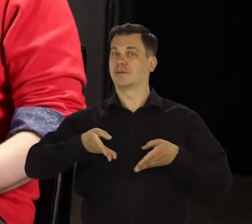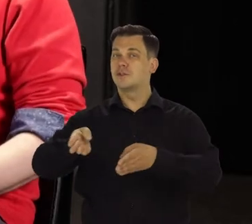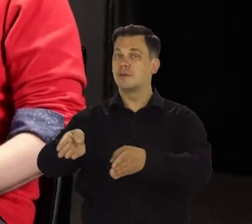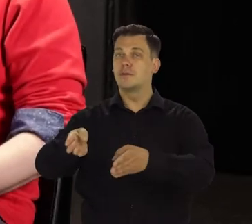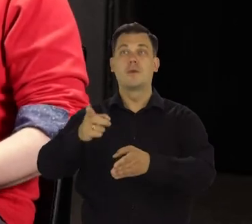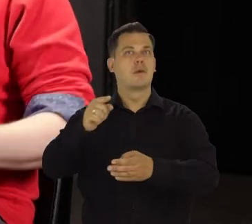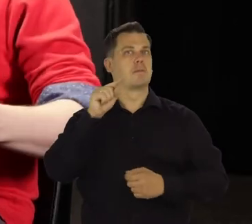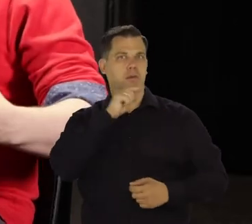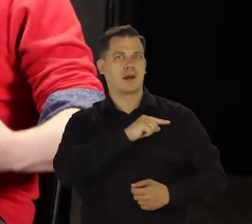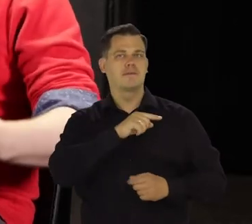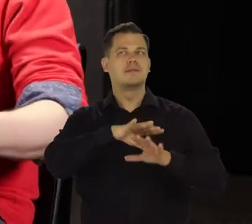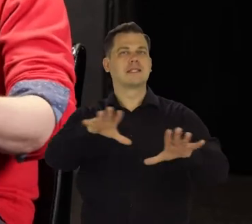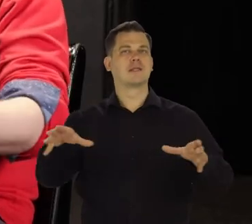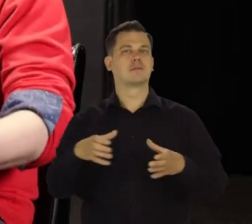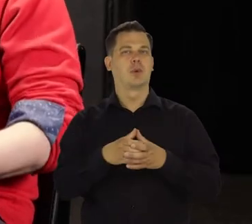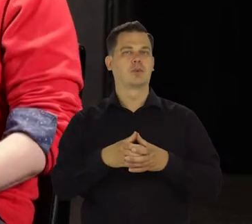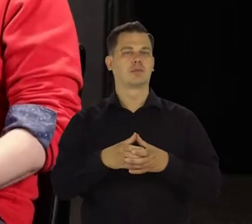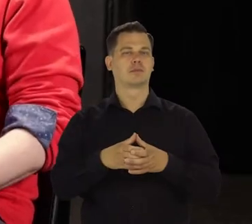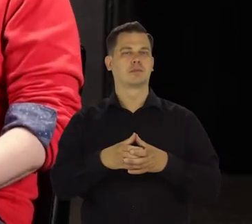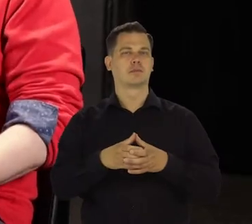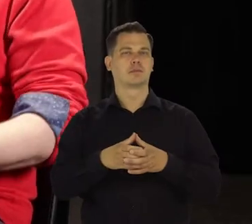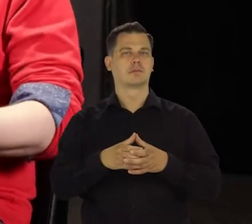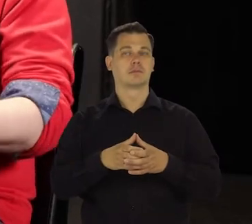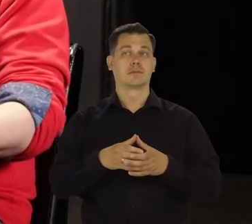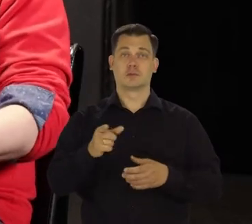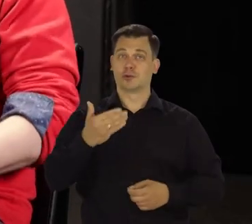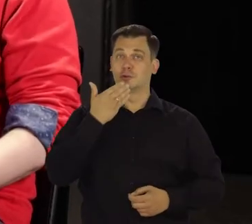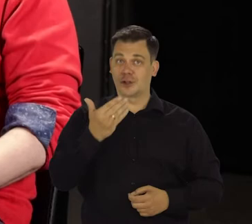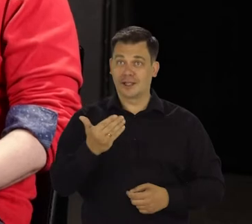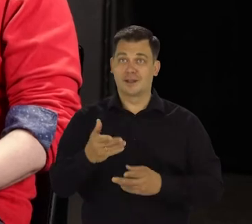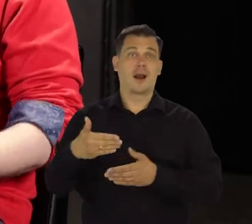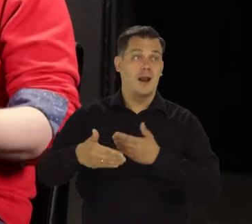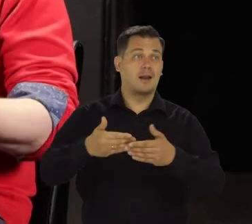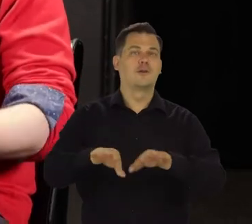dziedzina, można powiedzieć, potrafili grać zespołowo. To wszystko my